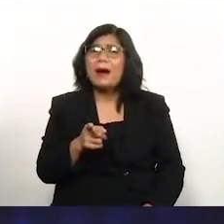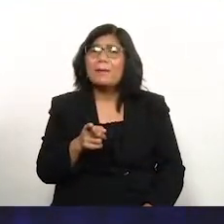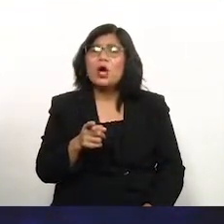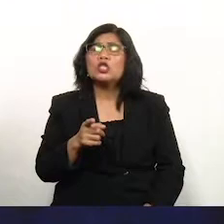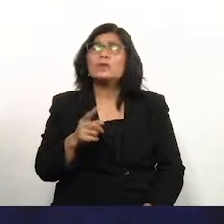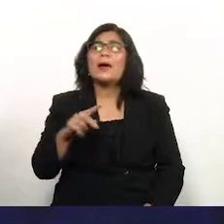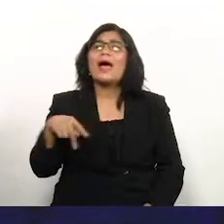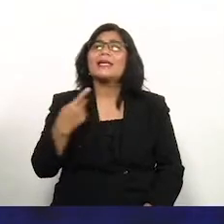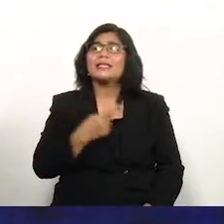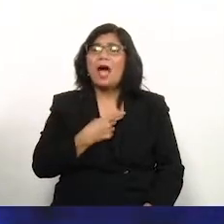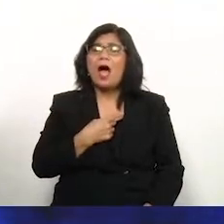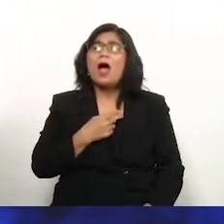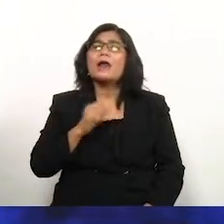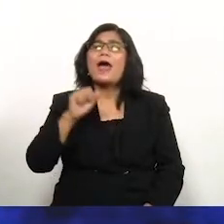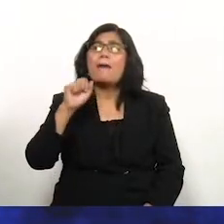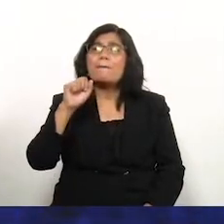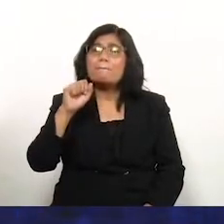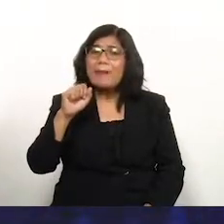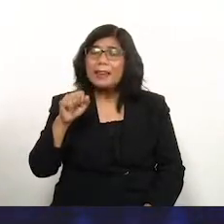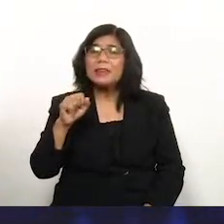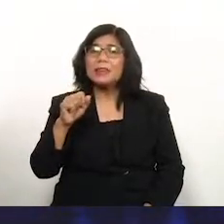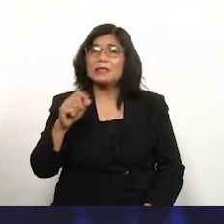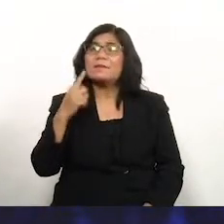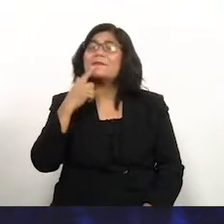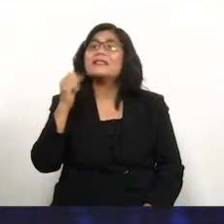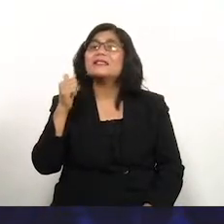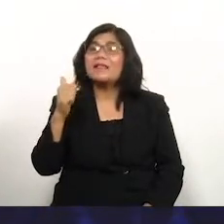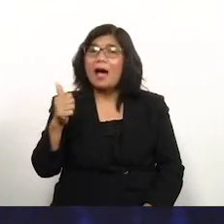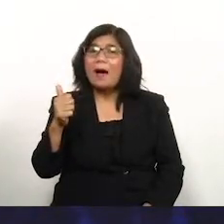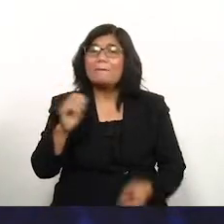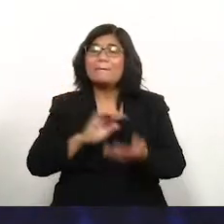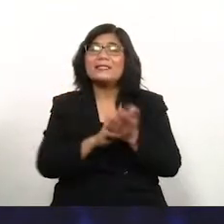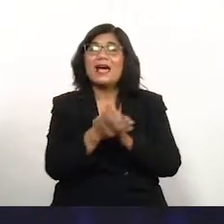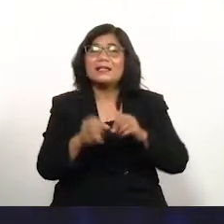kita dapat menjadi perekat berarti itu sesuatu yang harus kita kerjakan